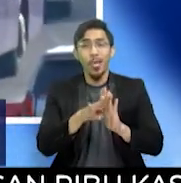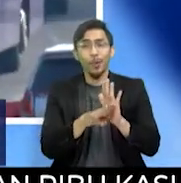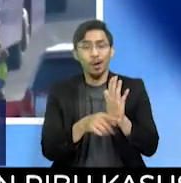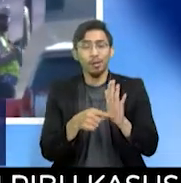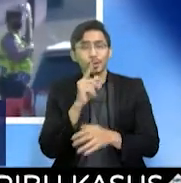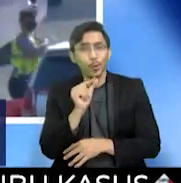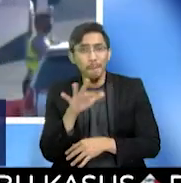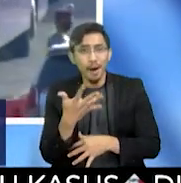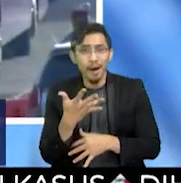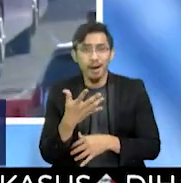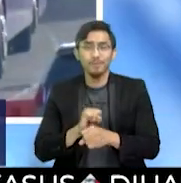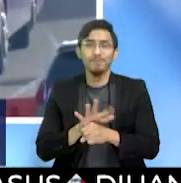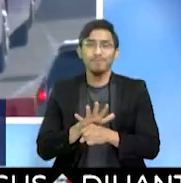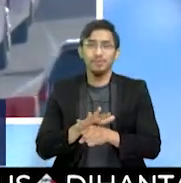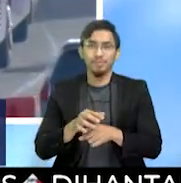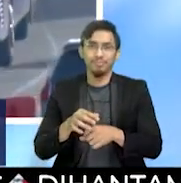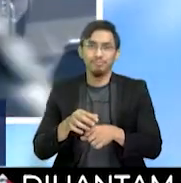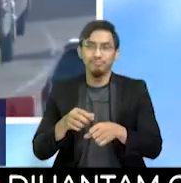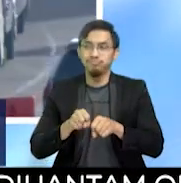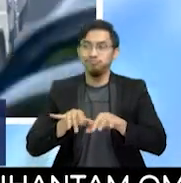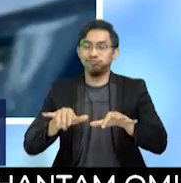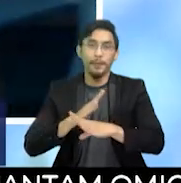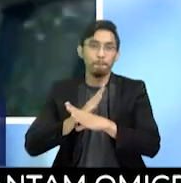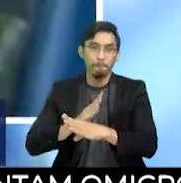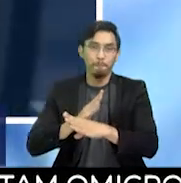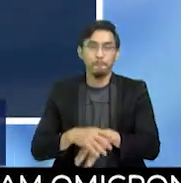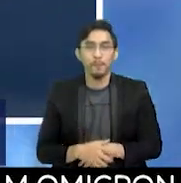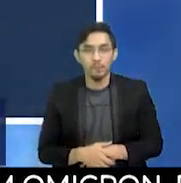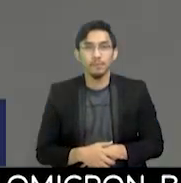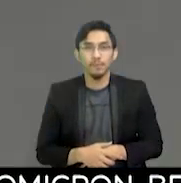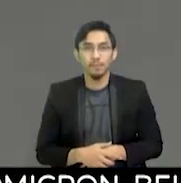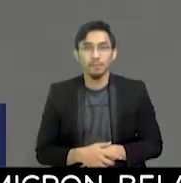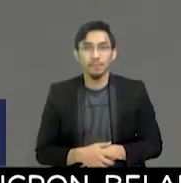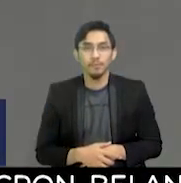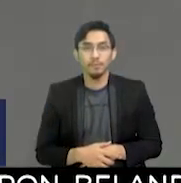penyebaran virus COVID-19 di sejumlah lokasi wisata kawasan Puncak Bogor.